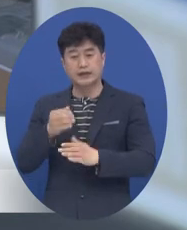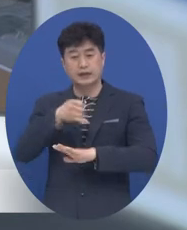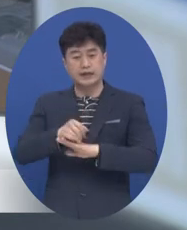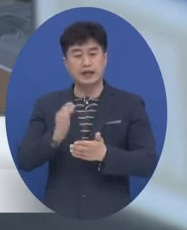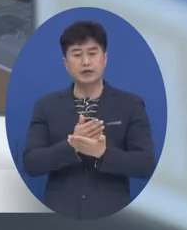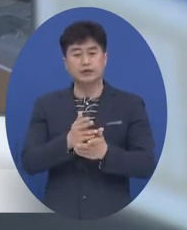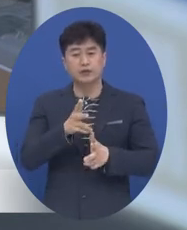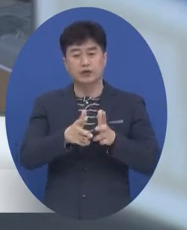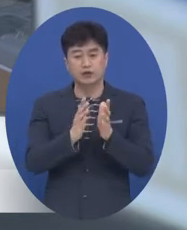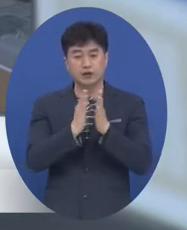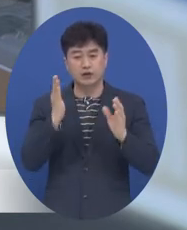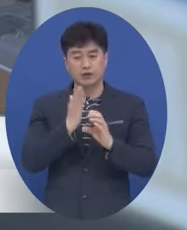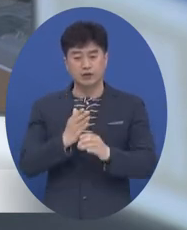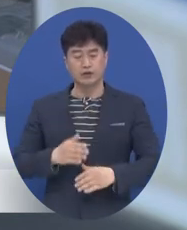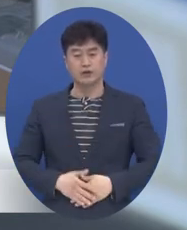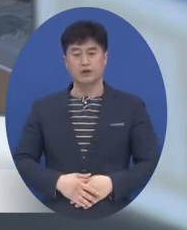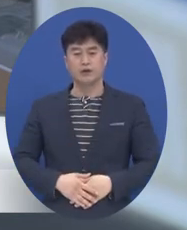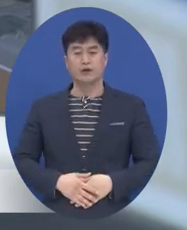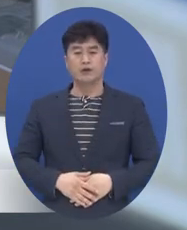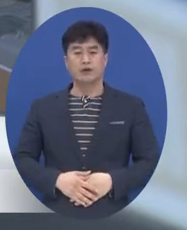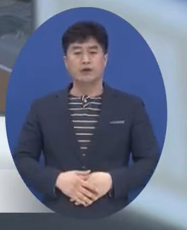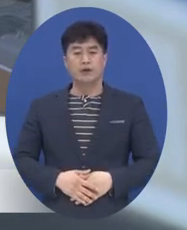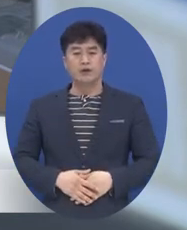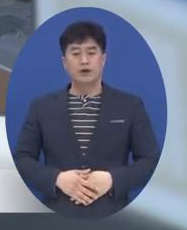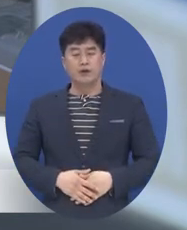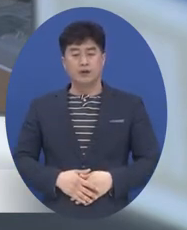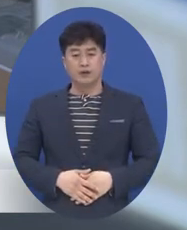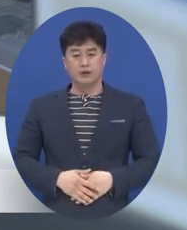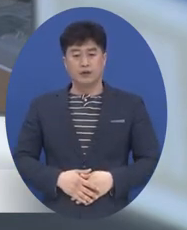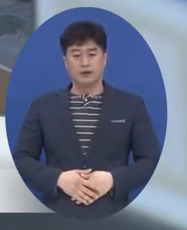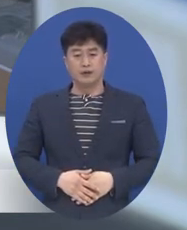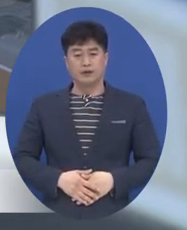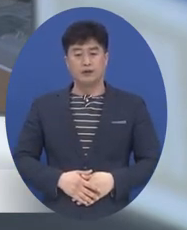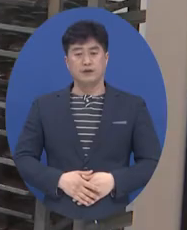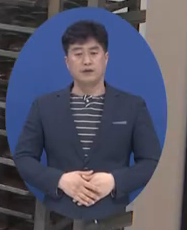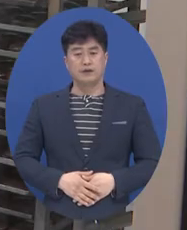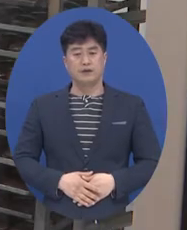사업을 펼치고 있습니다 최창수 기자가 현장 취재했습니다